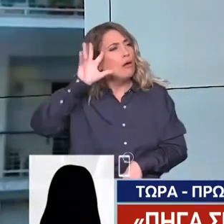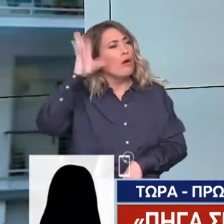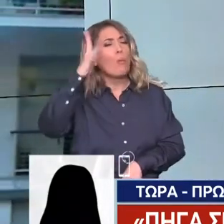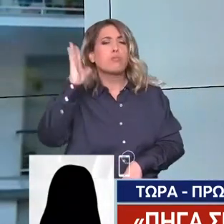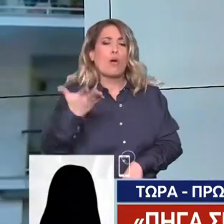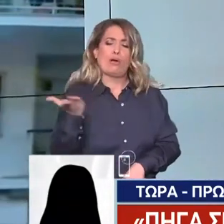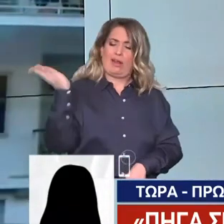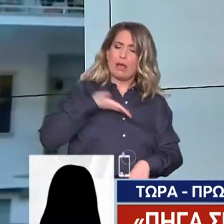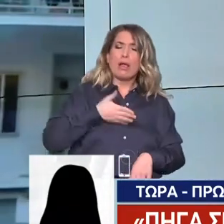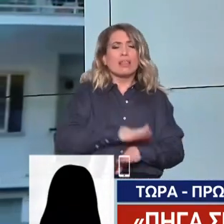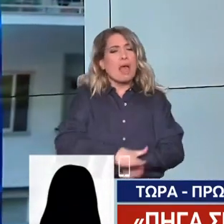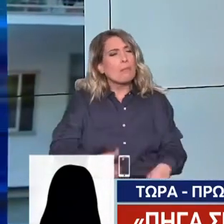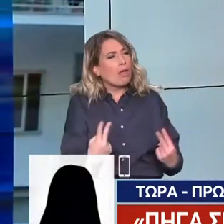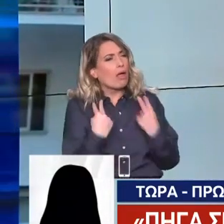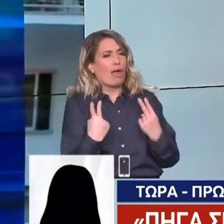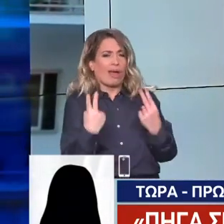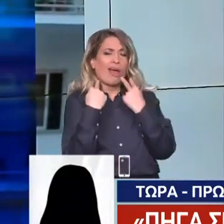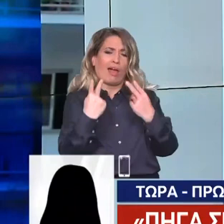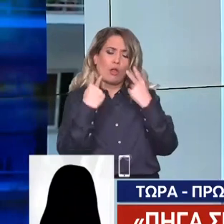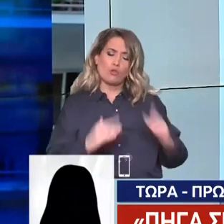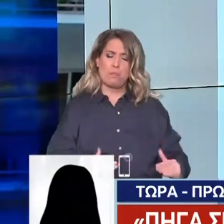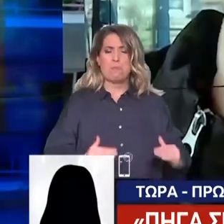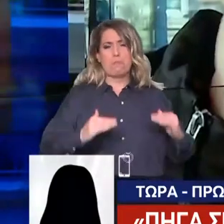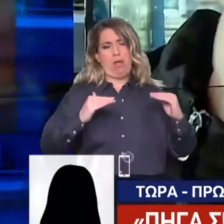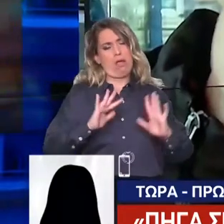Τότε που ήταν μικρά, τώρα είναι μεγάλα, εντάξει.